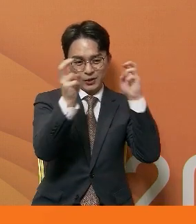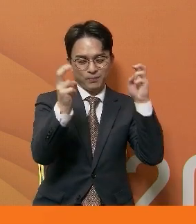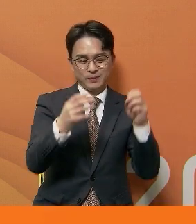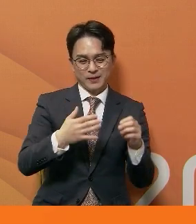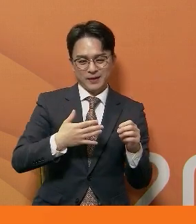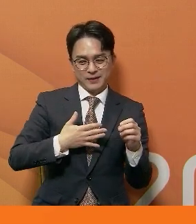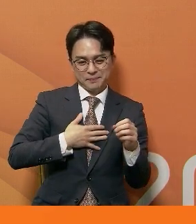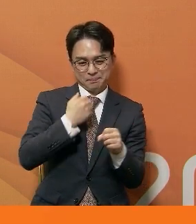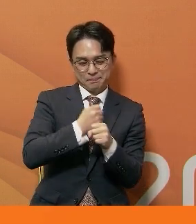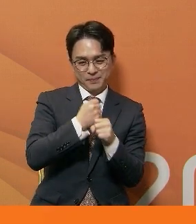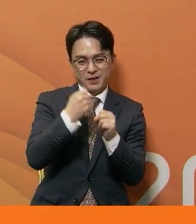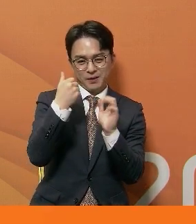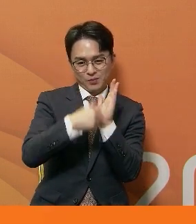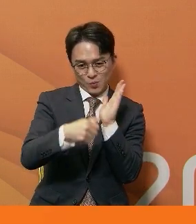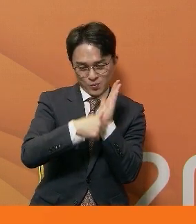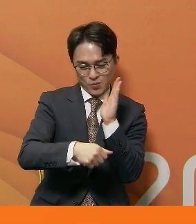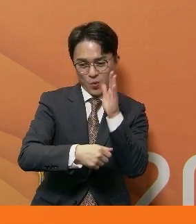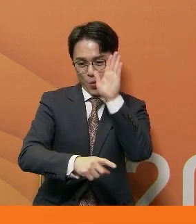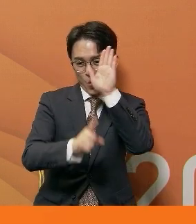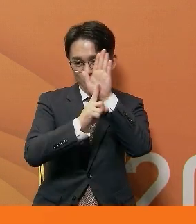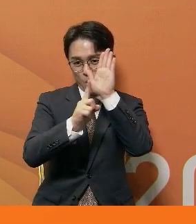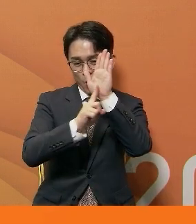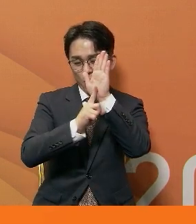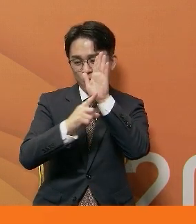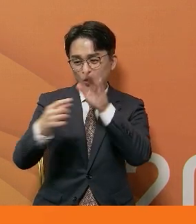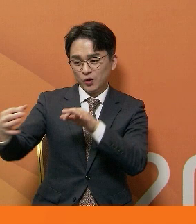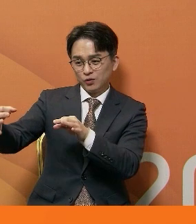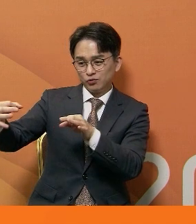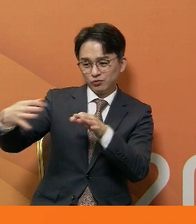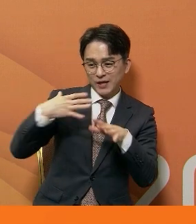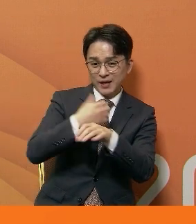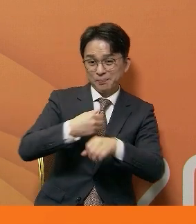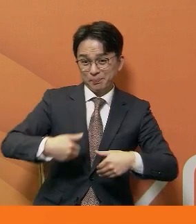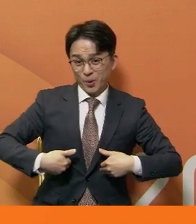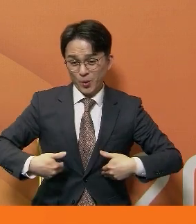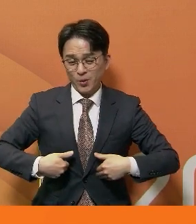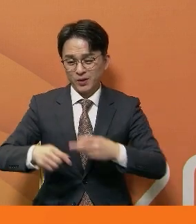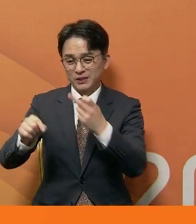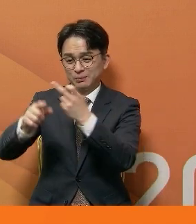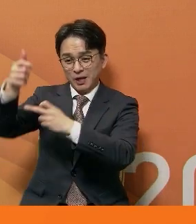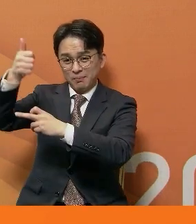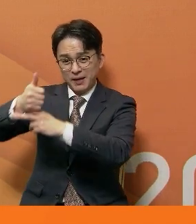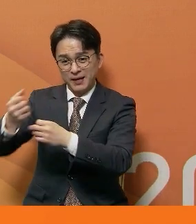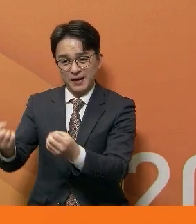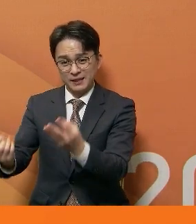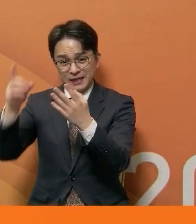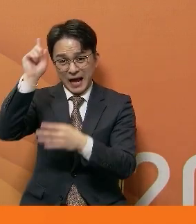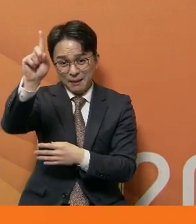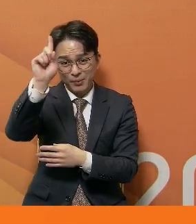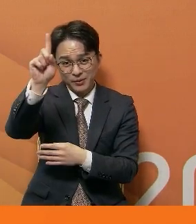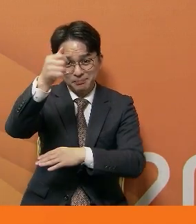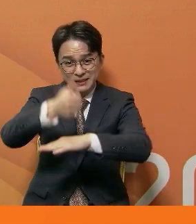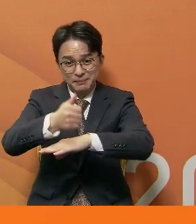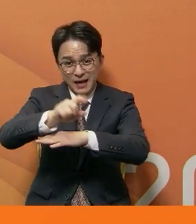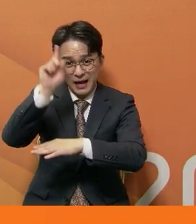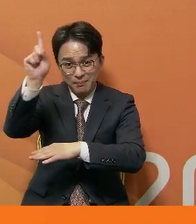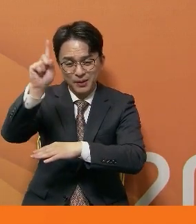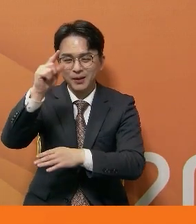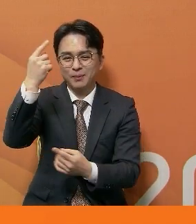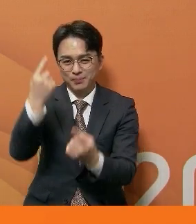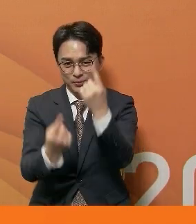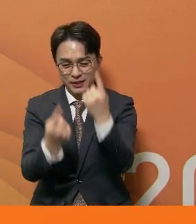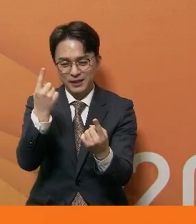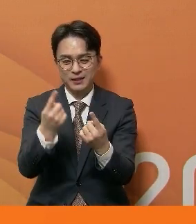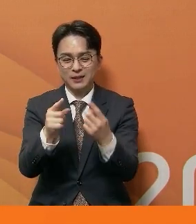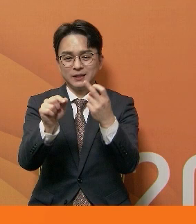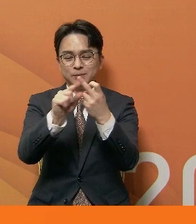그런 IR 고도화 작업을 할 때 그 투자사와 기업이 하나의 팀이 돼서 1년에 프로그램을 계속 진행을 합니다